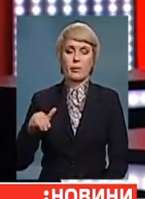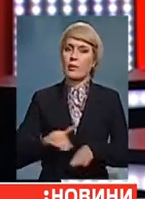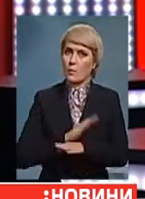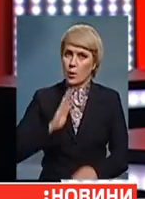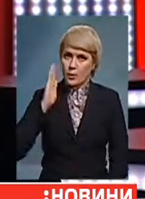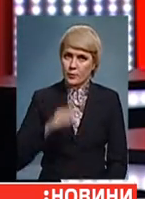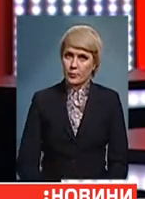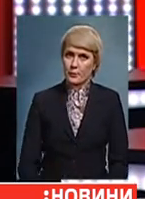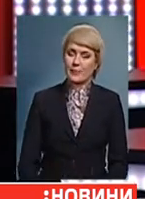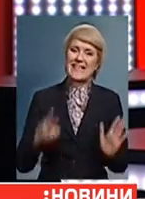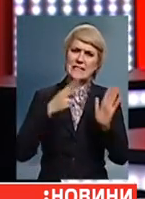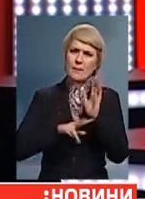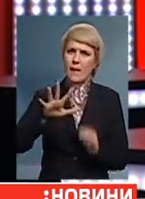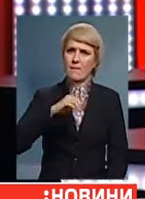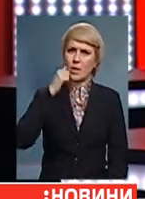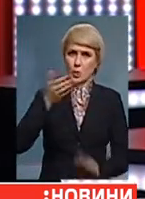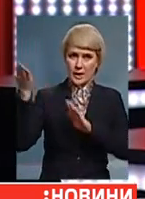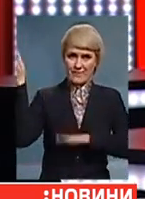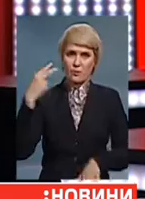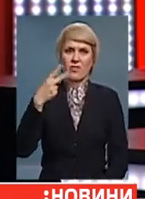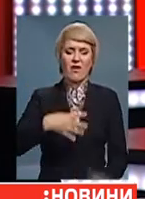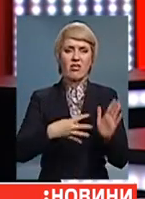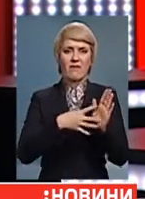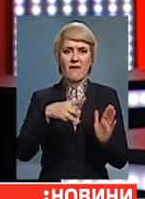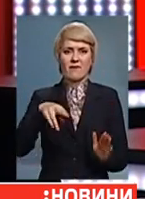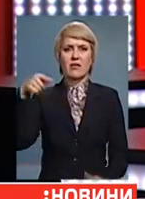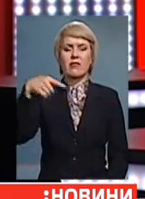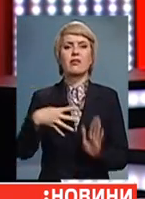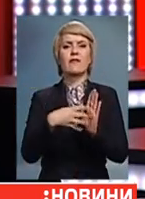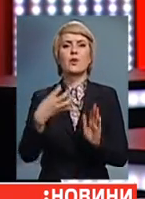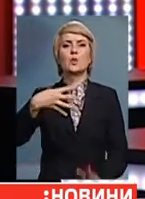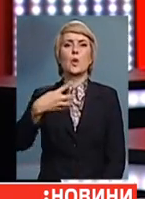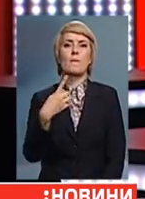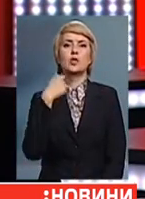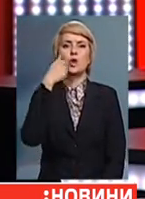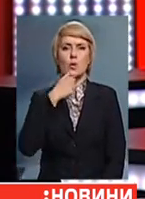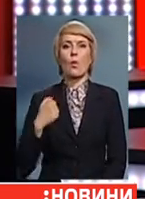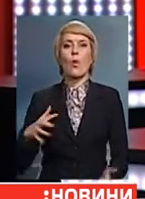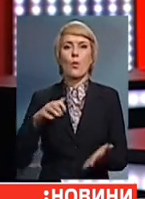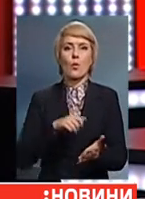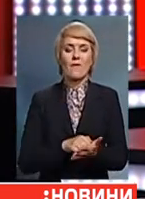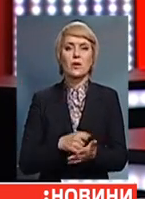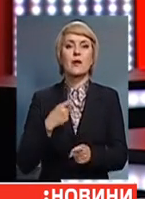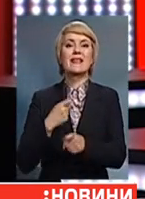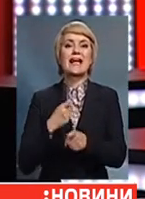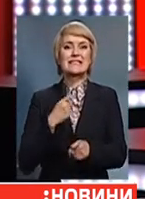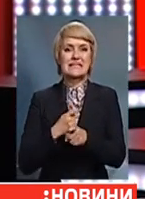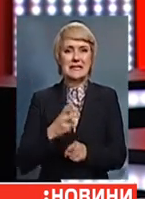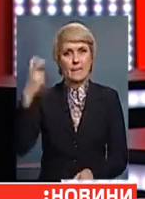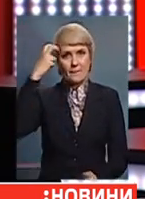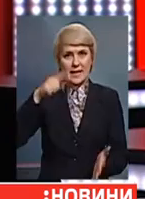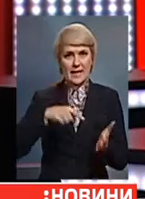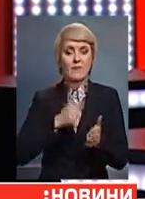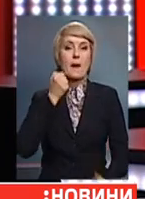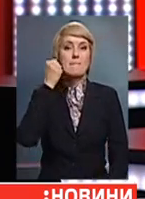Отже, 75 років тому, 29 вересня 1941 року, в окупованому нацистами Києві у Бабиному Яру,